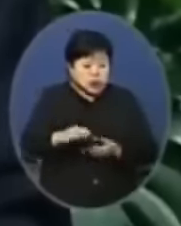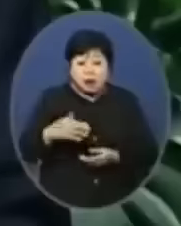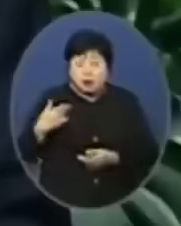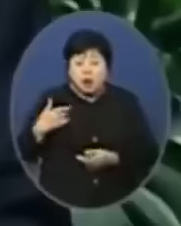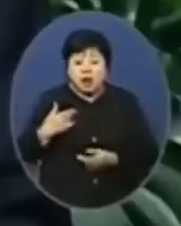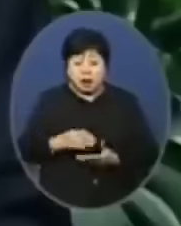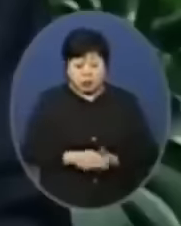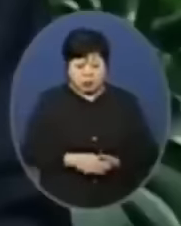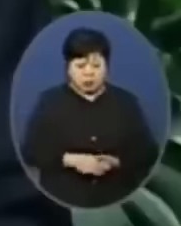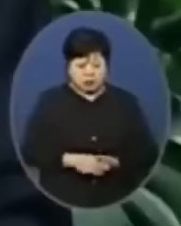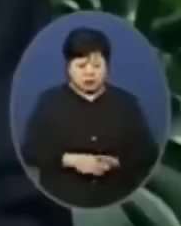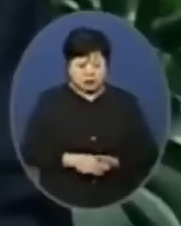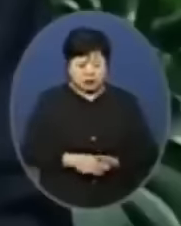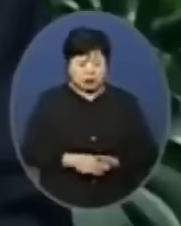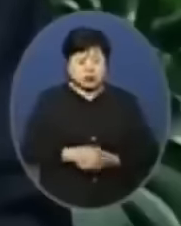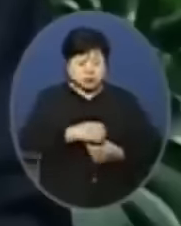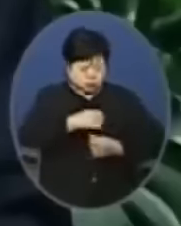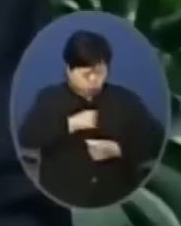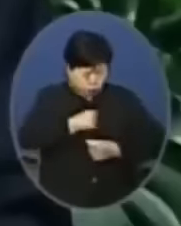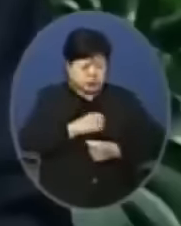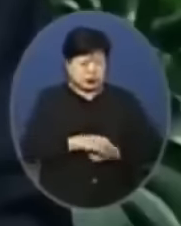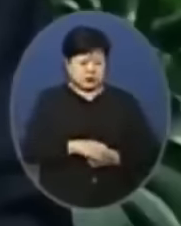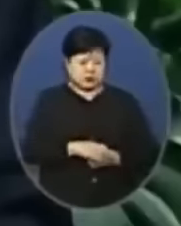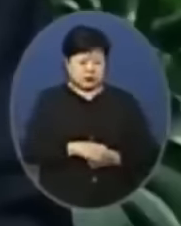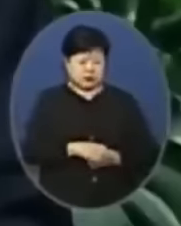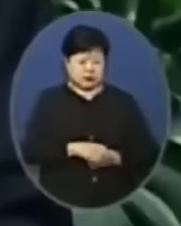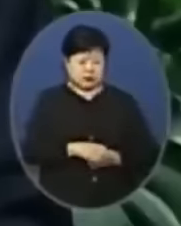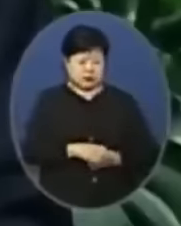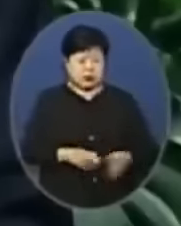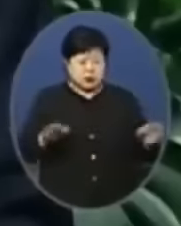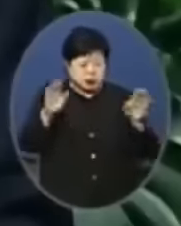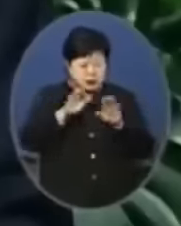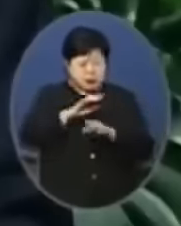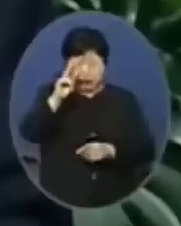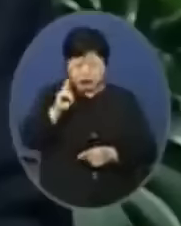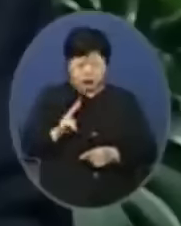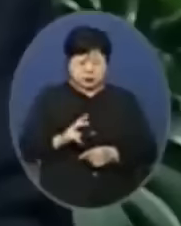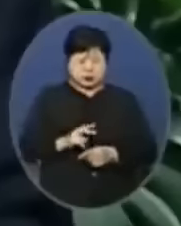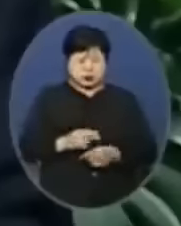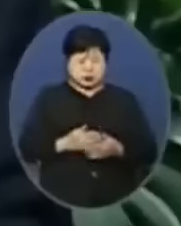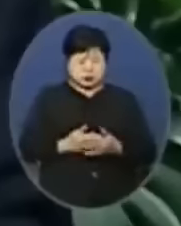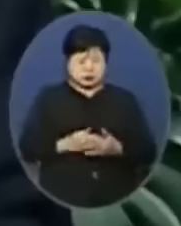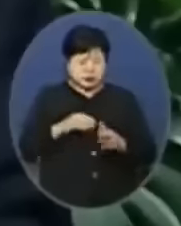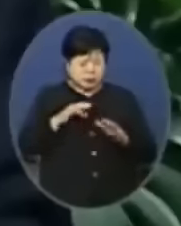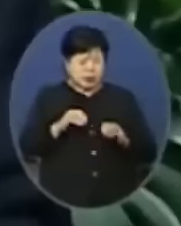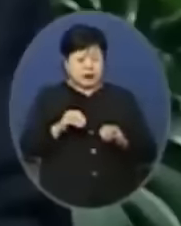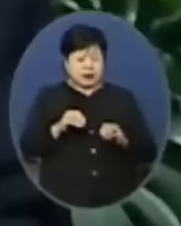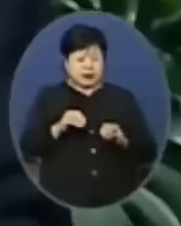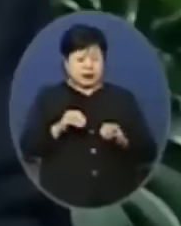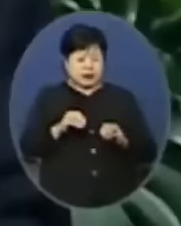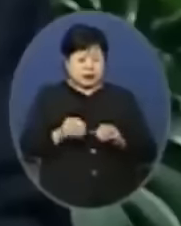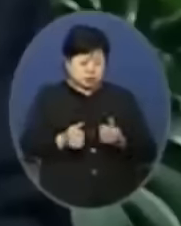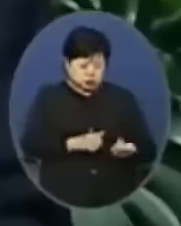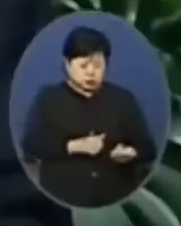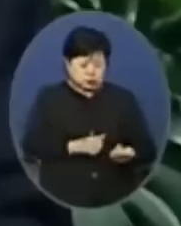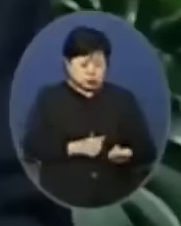시체를 찾아본 적이 없고, 그리고 밤에 갑자기 심장마비가 걸리든지 뇌경색이